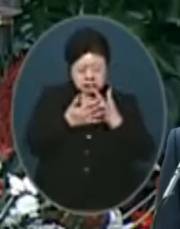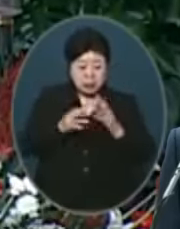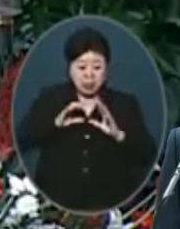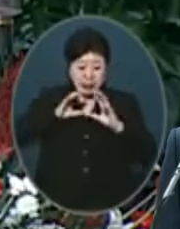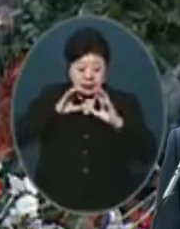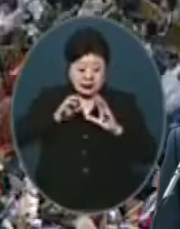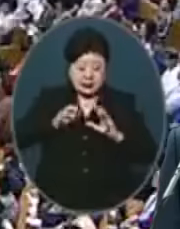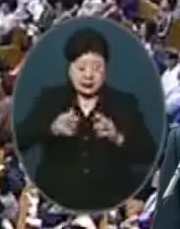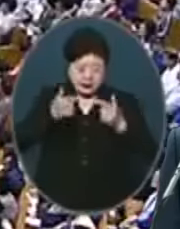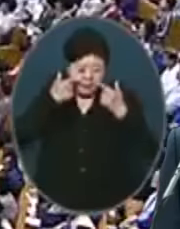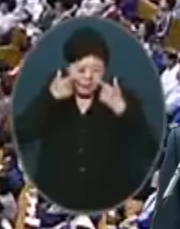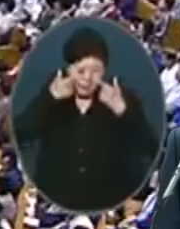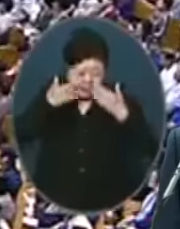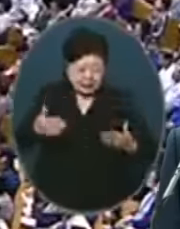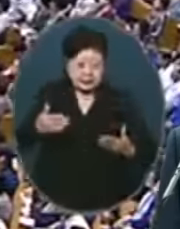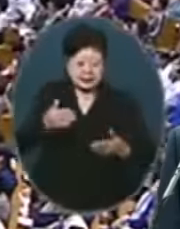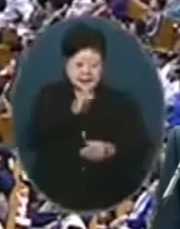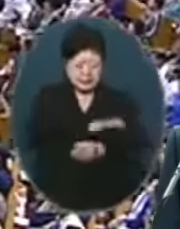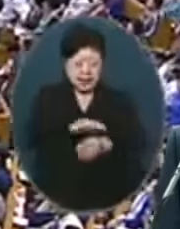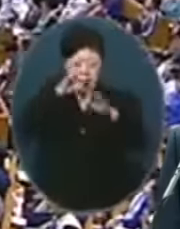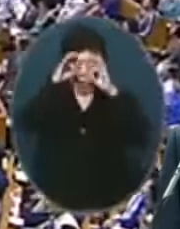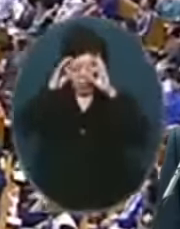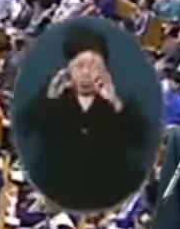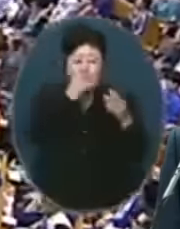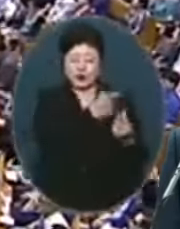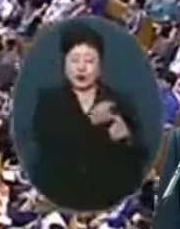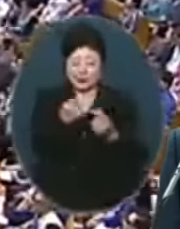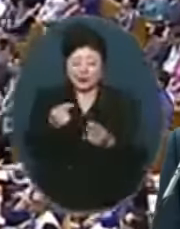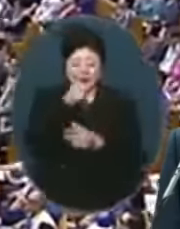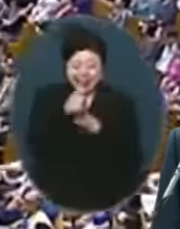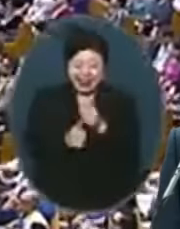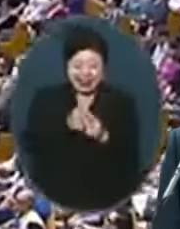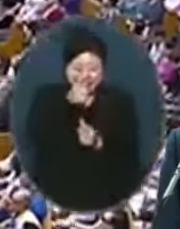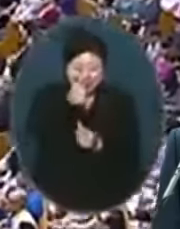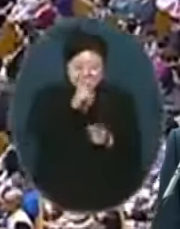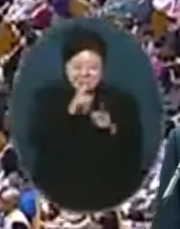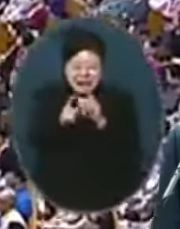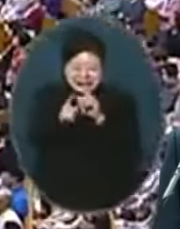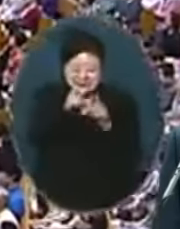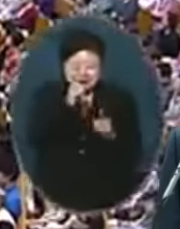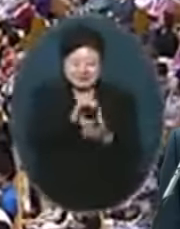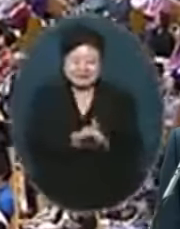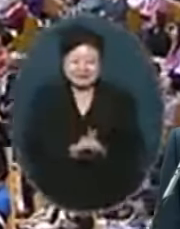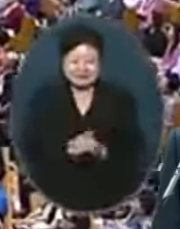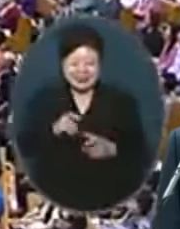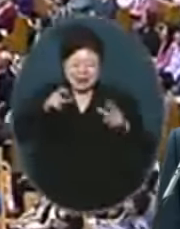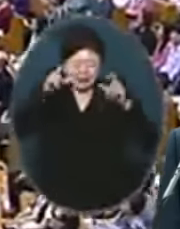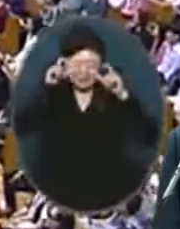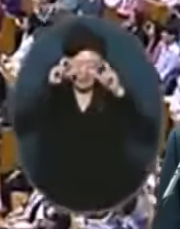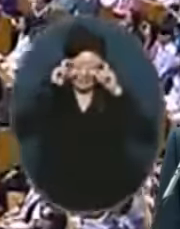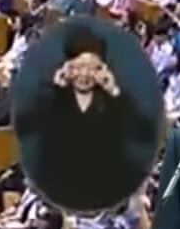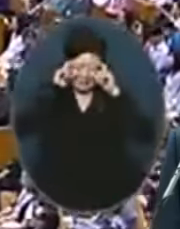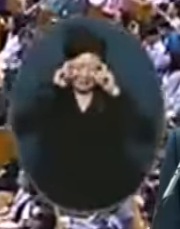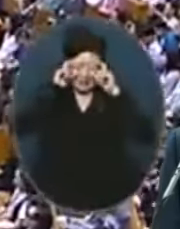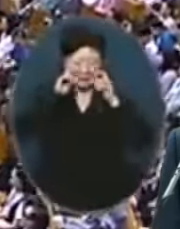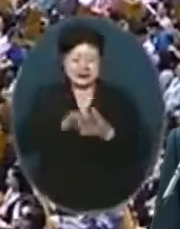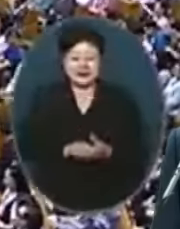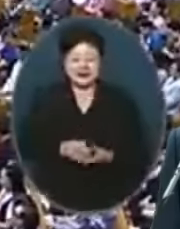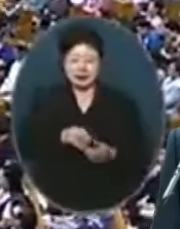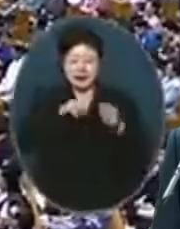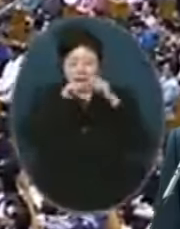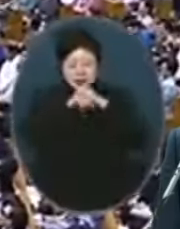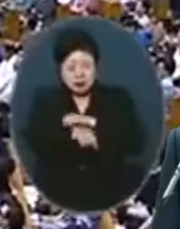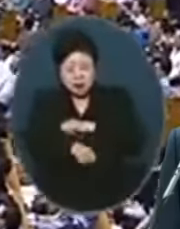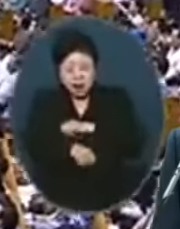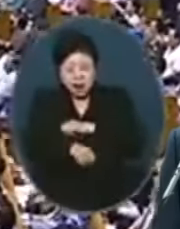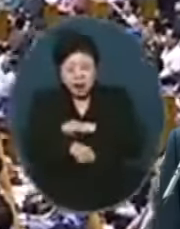세상이 또렷하게 보이는 것처럼 하나님의 말씀이라는 안경을 쓰면